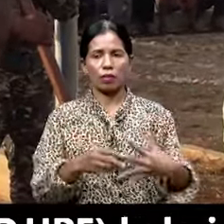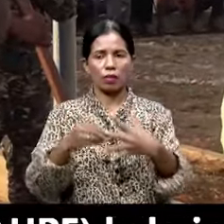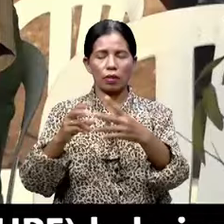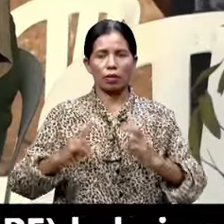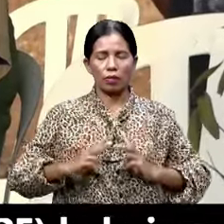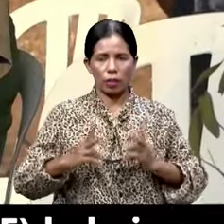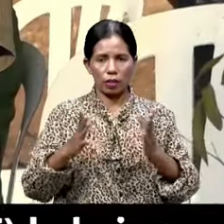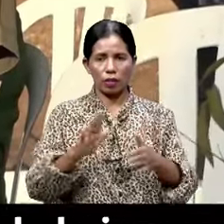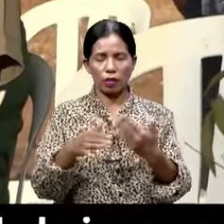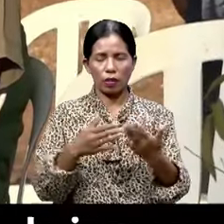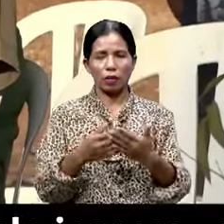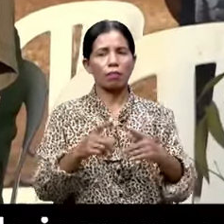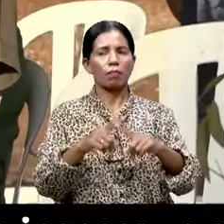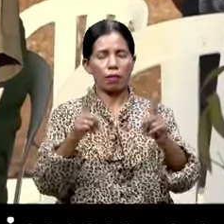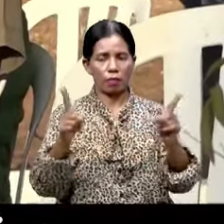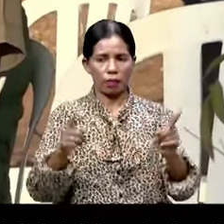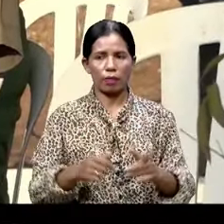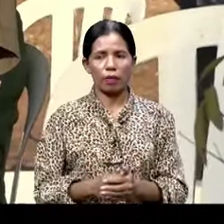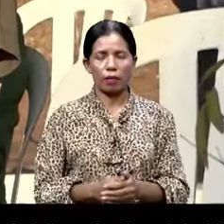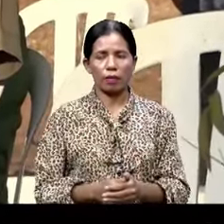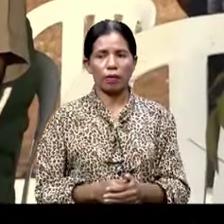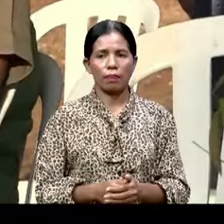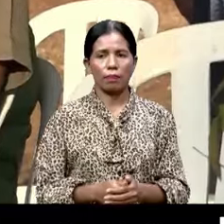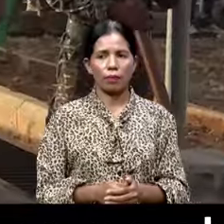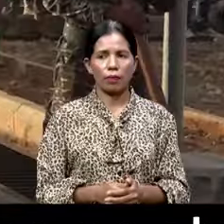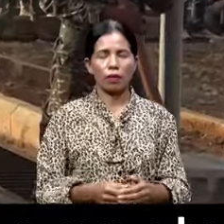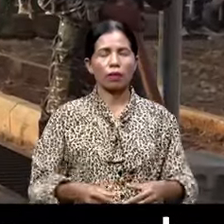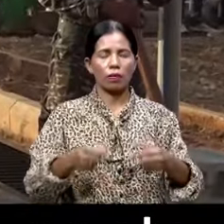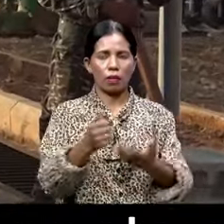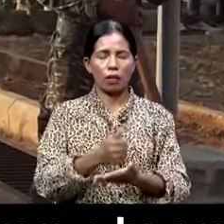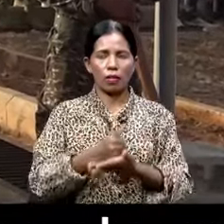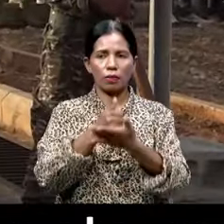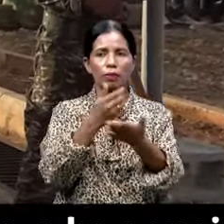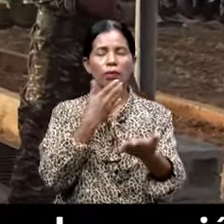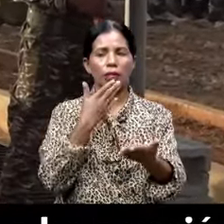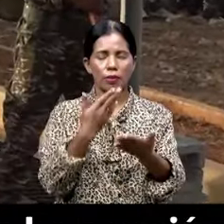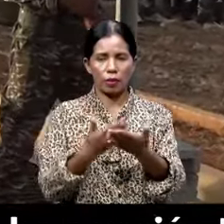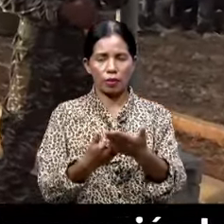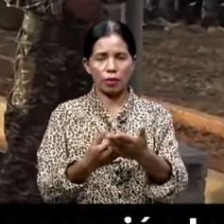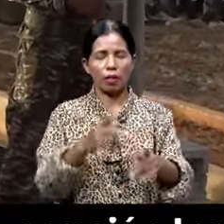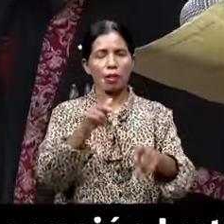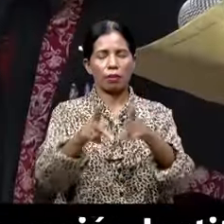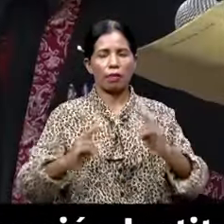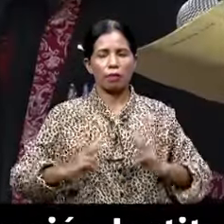sira. Mai be, pelo menos fo tratamento digno ba